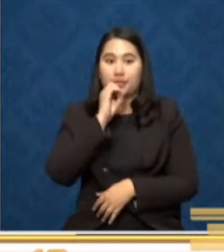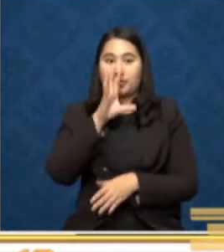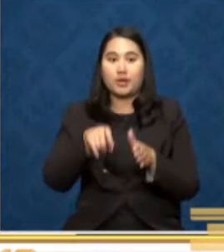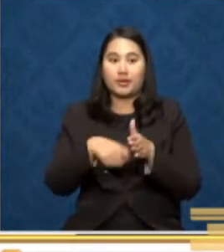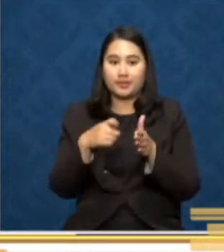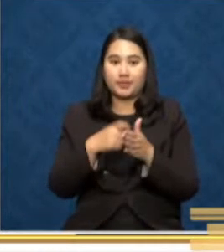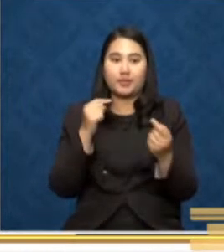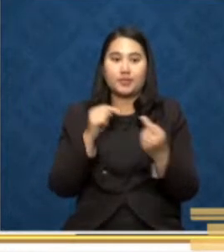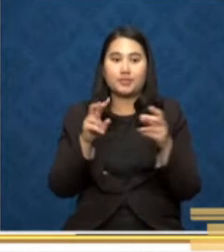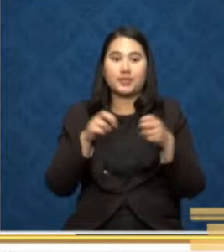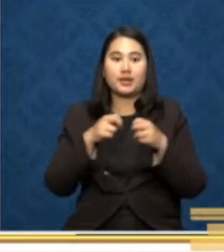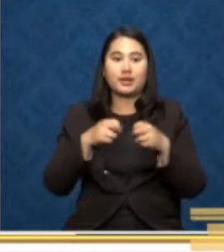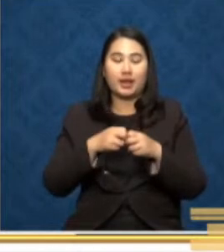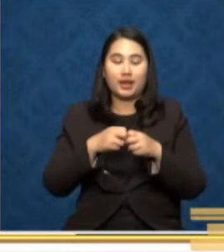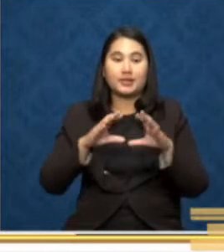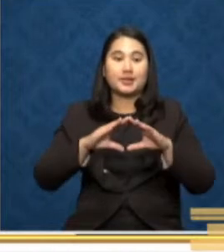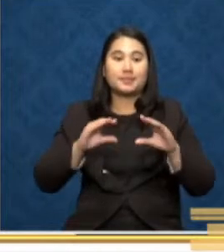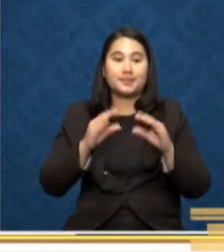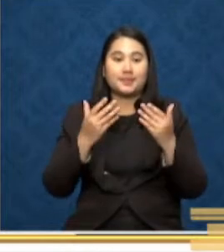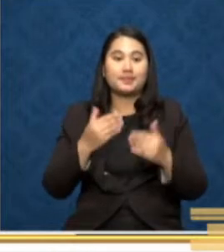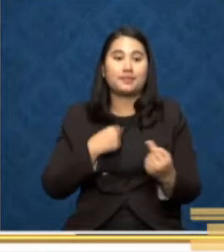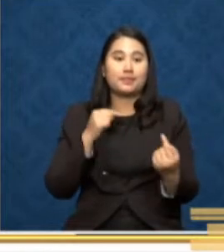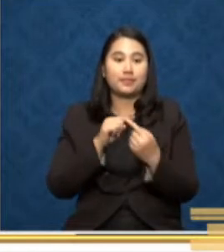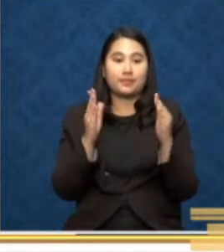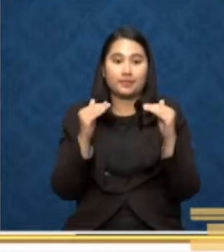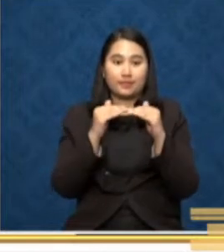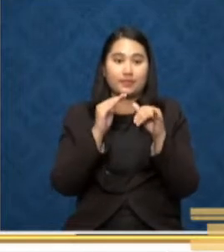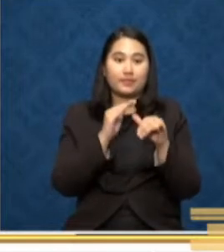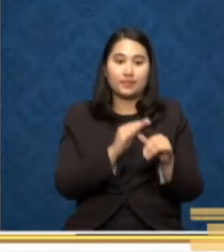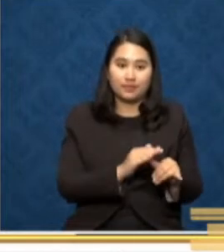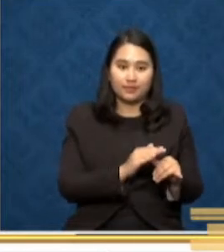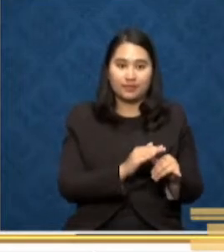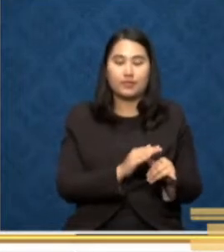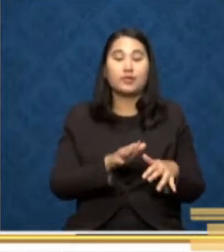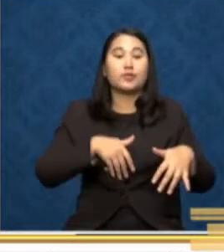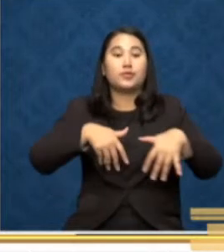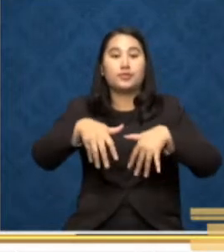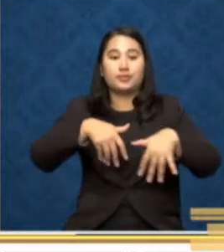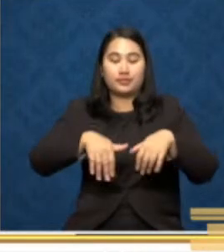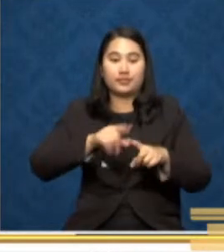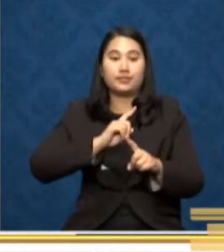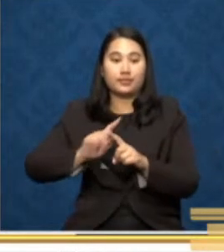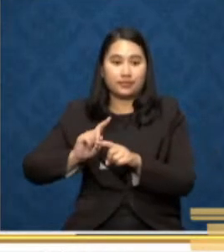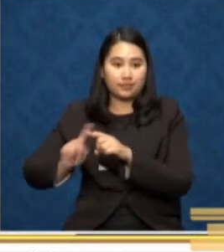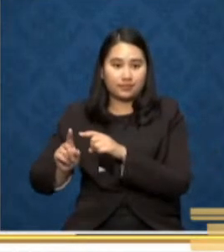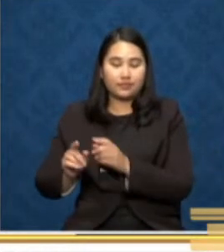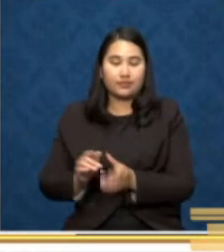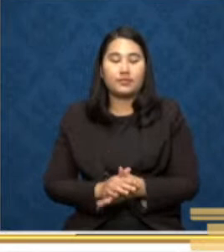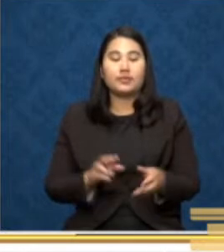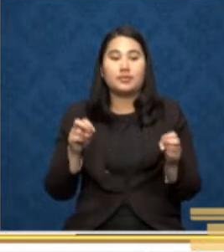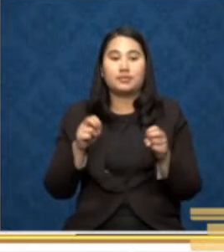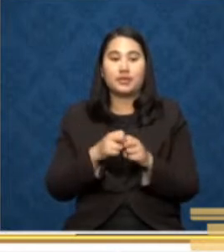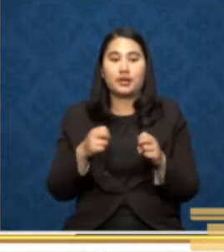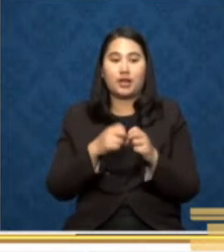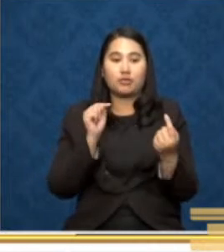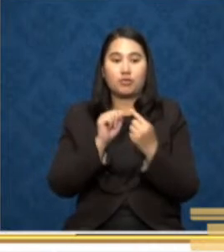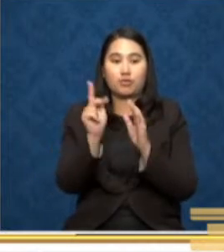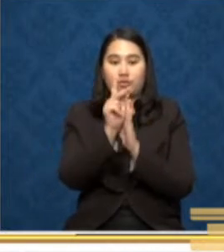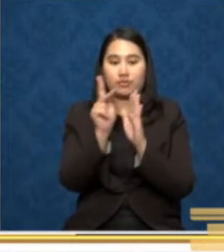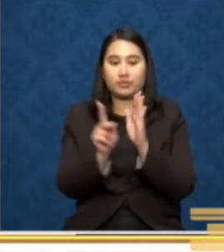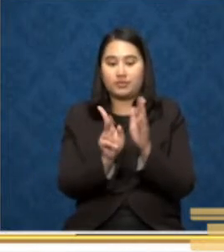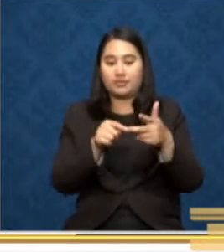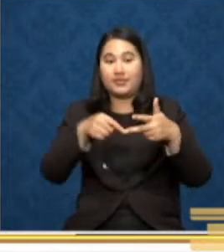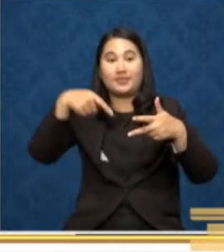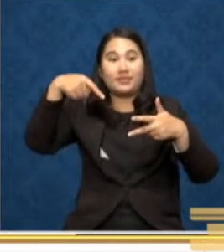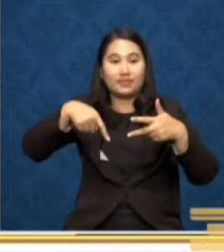เรื่องความมั่นคงโดยหลายๆกรณีเป็นการละเมิดสิทธิมนุษยชนของชาวบ้านในพื้นที่ซึ่งเป็นปัญหาของกฎหมายพิเศษ